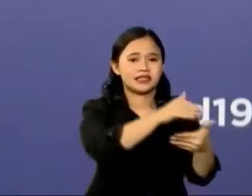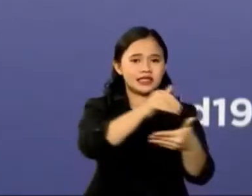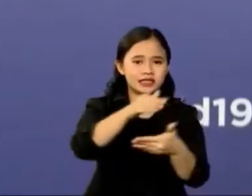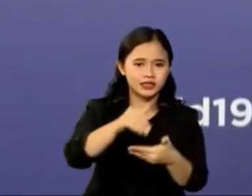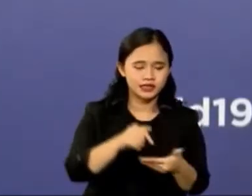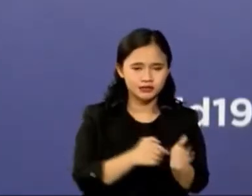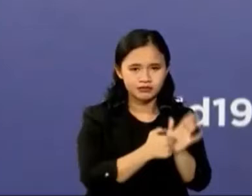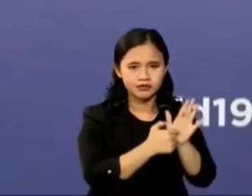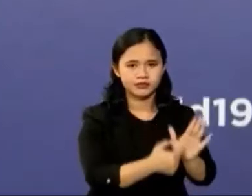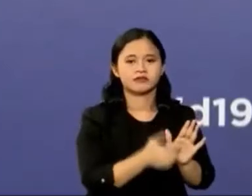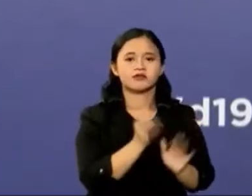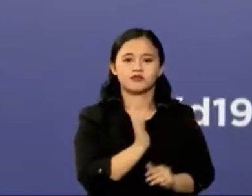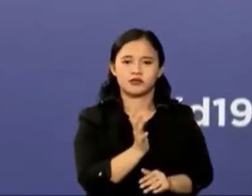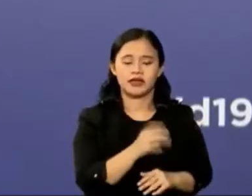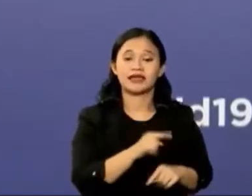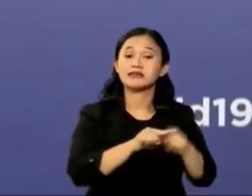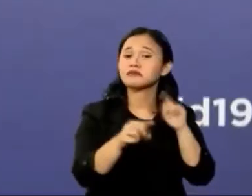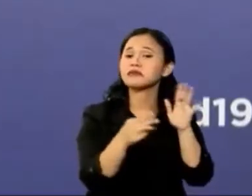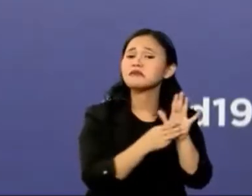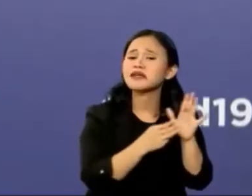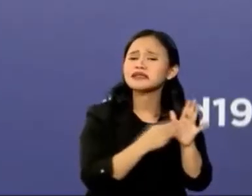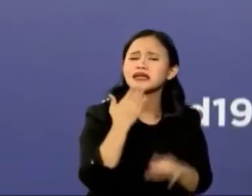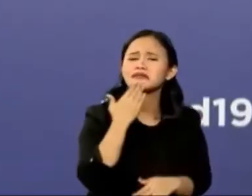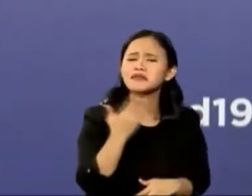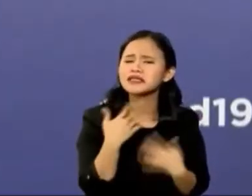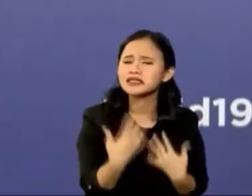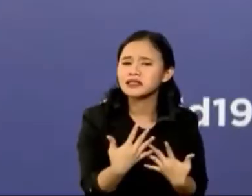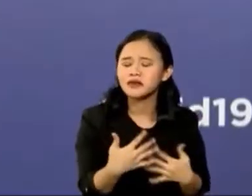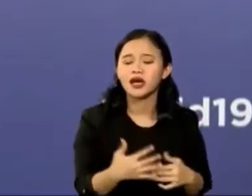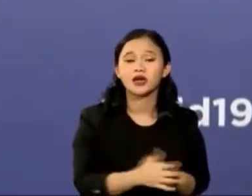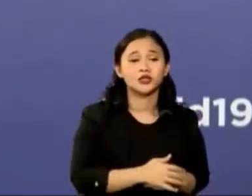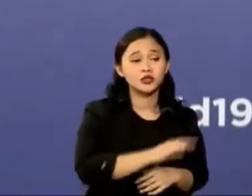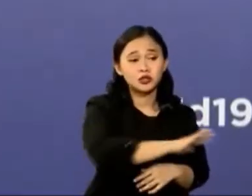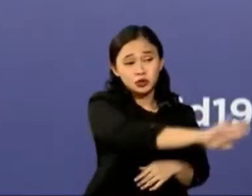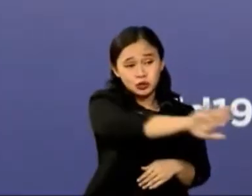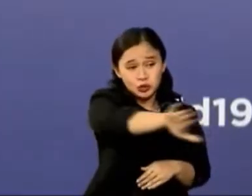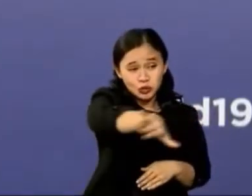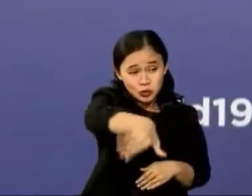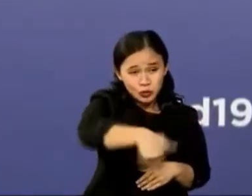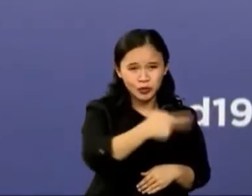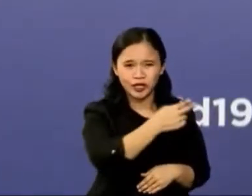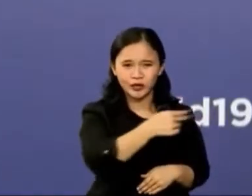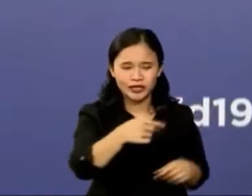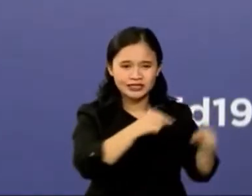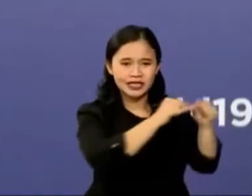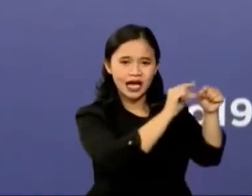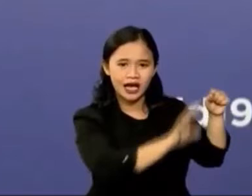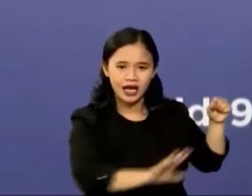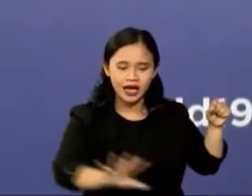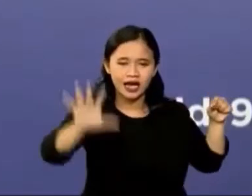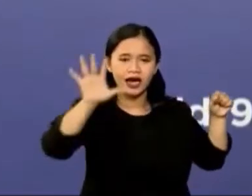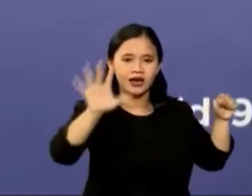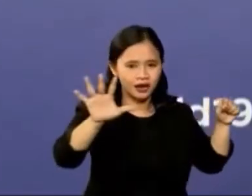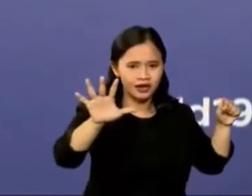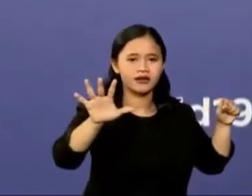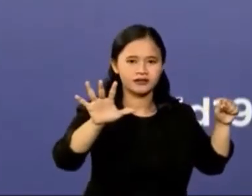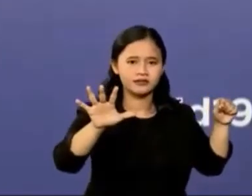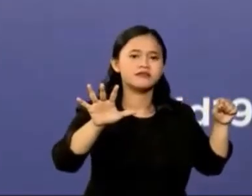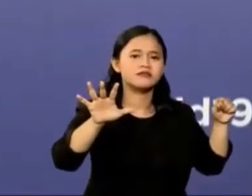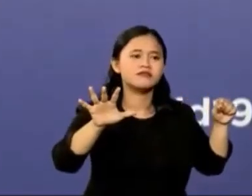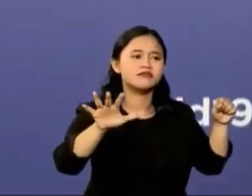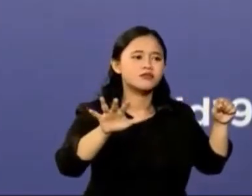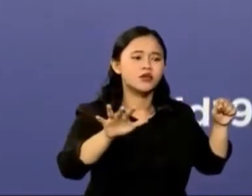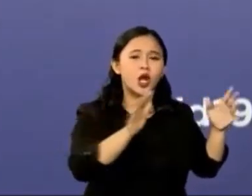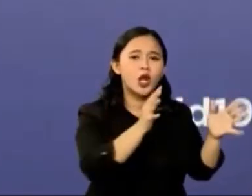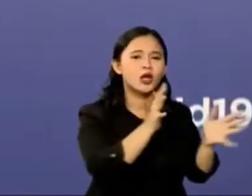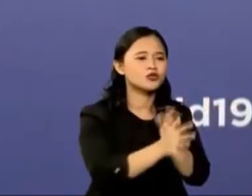kita dapatkan. Persoalannya adalah tidak mungkin seluruh wilayah tanah air dengan kepulauan yang demikian luas,